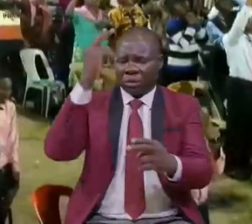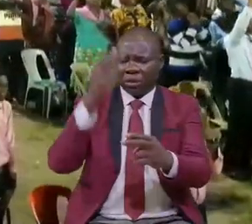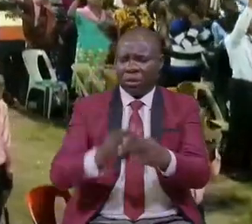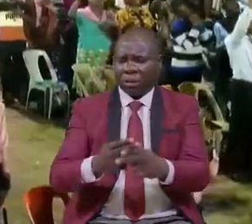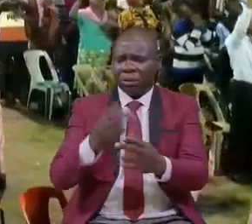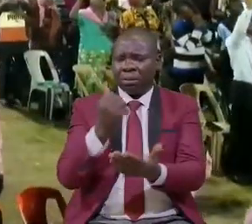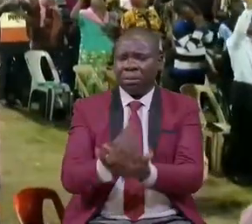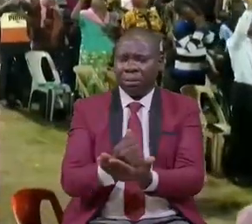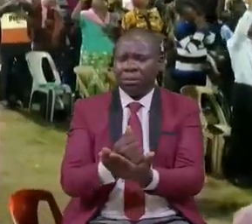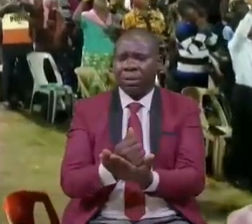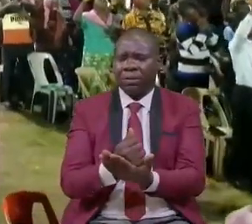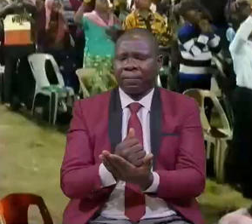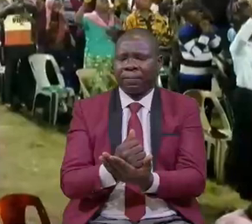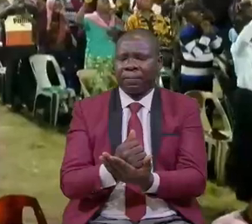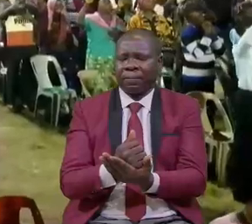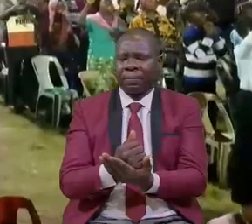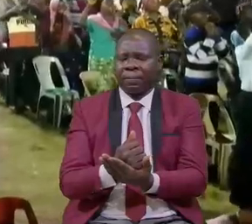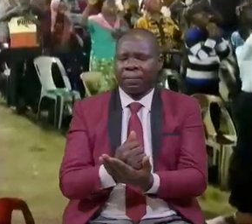Jésus.